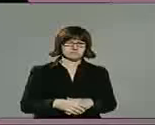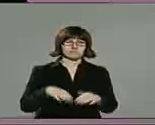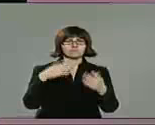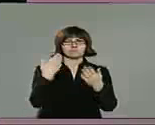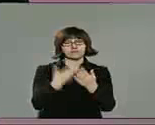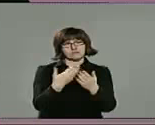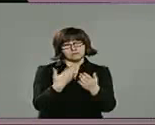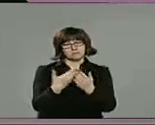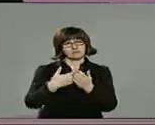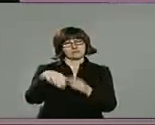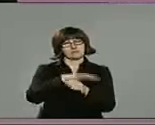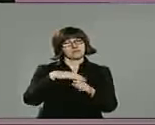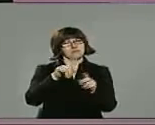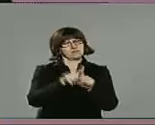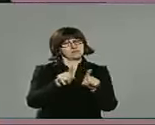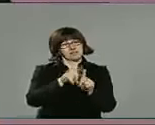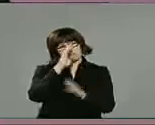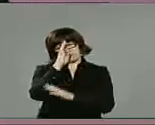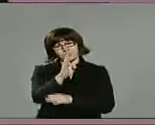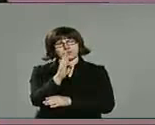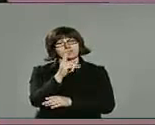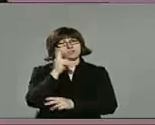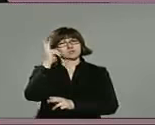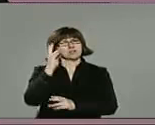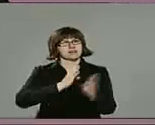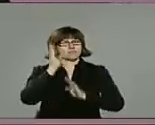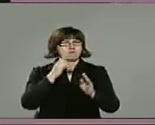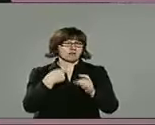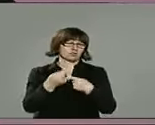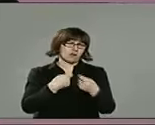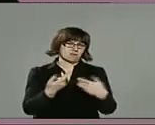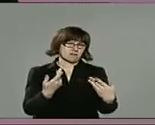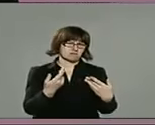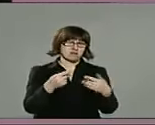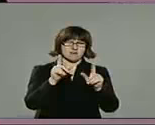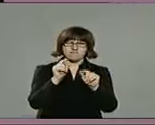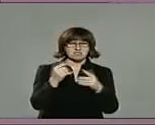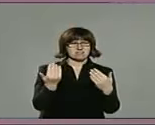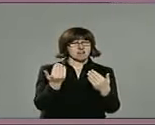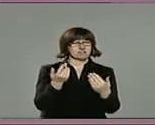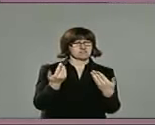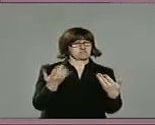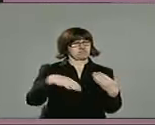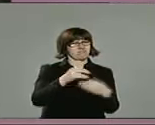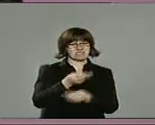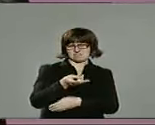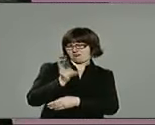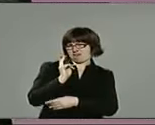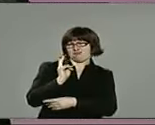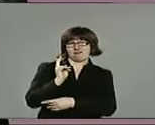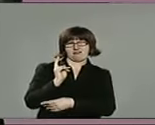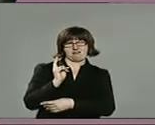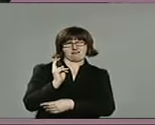Das ist wieder Richtschnur sozialdemokratischen Handelns. Was haben uns vor